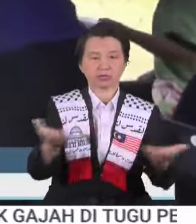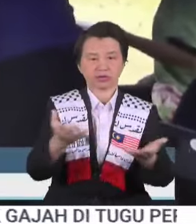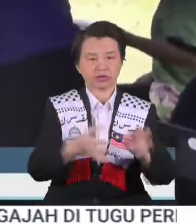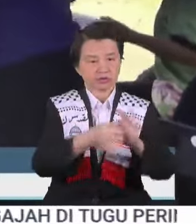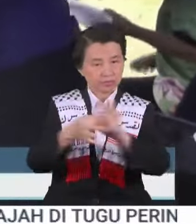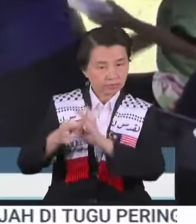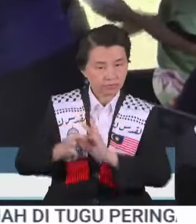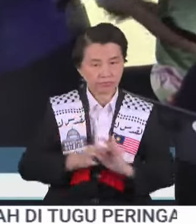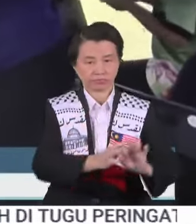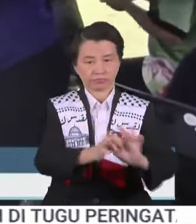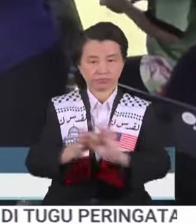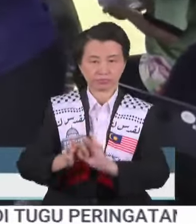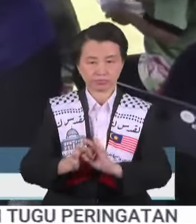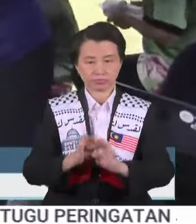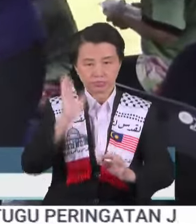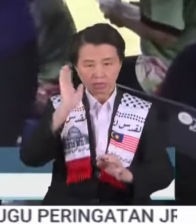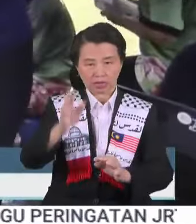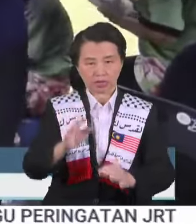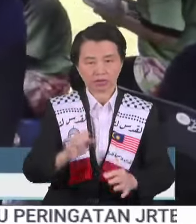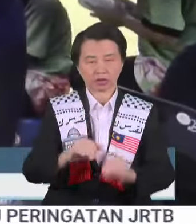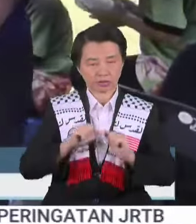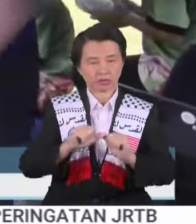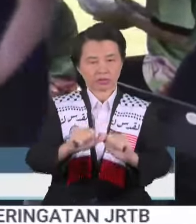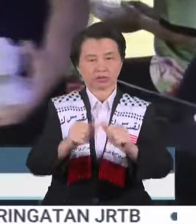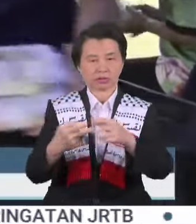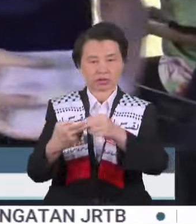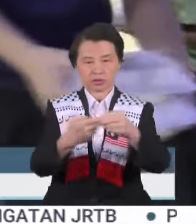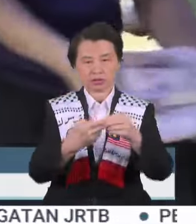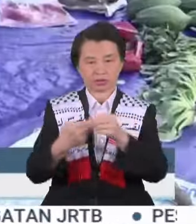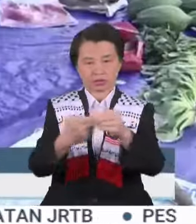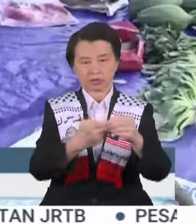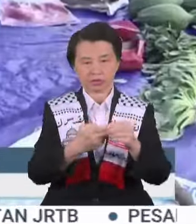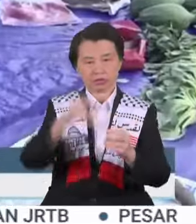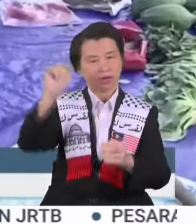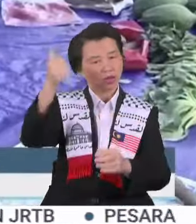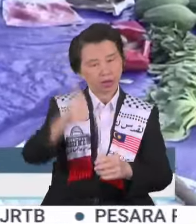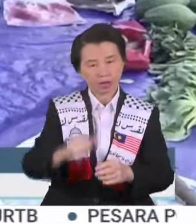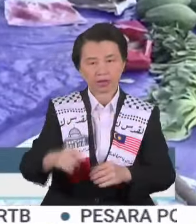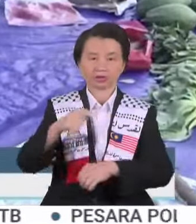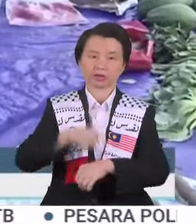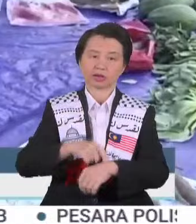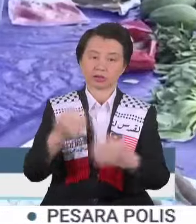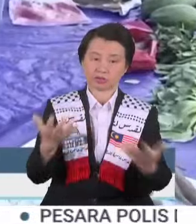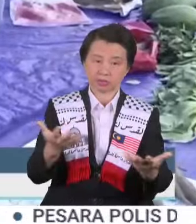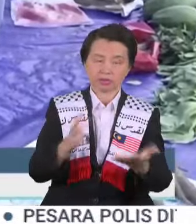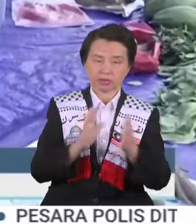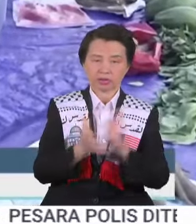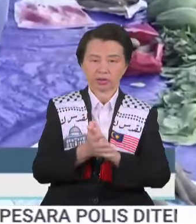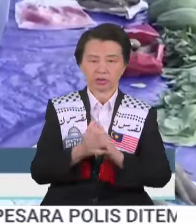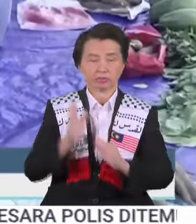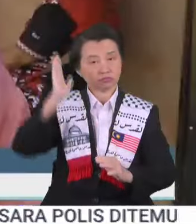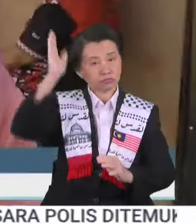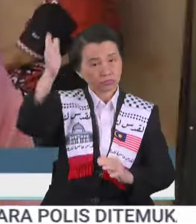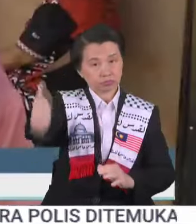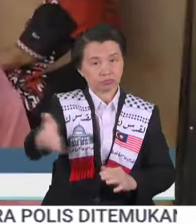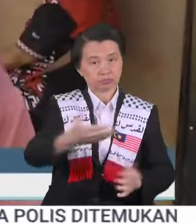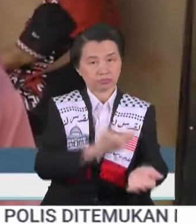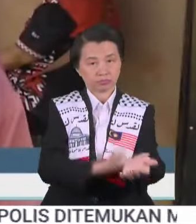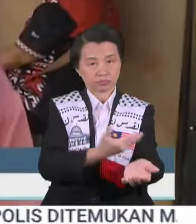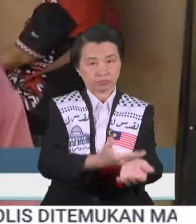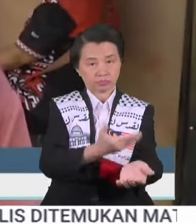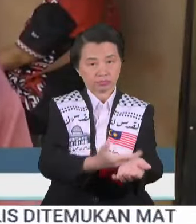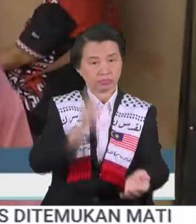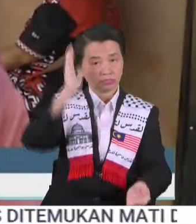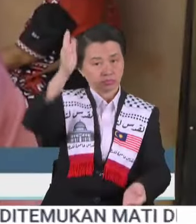sama akan mengekalkan perpaduan itu sehingga bila-bila masa, supaya generasi akan datang dan tahu saudara kita